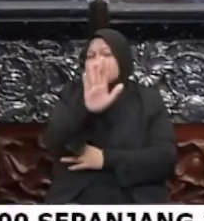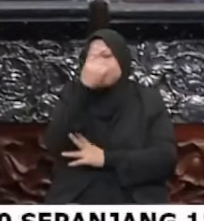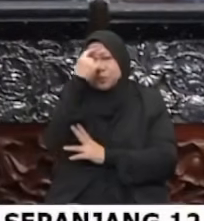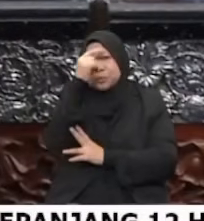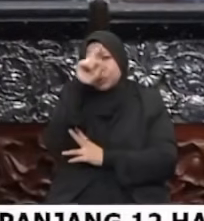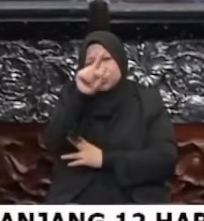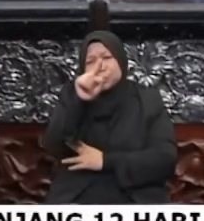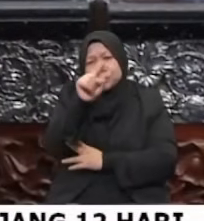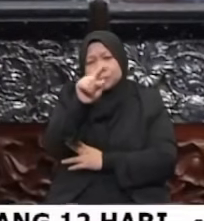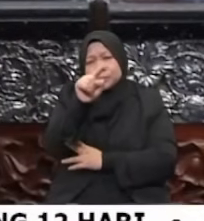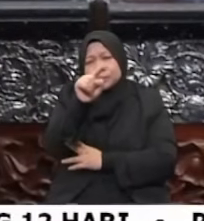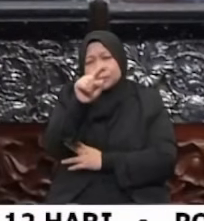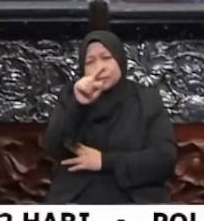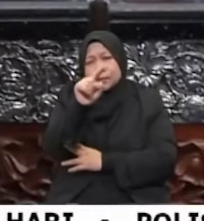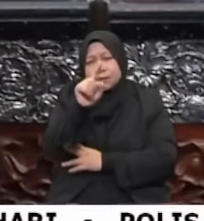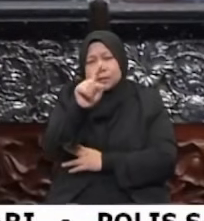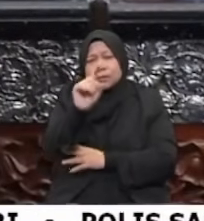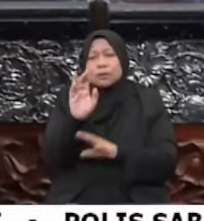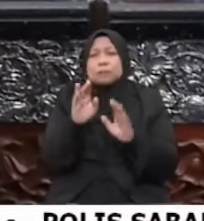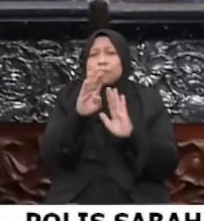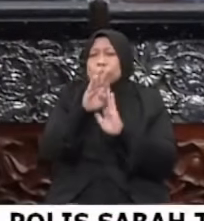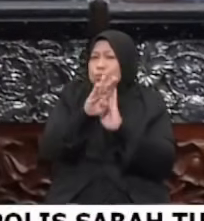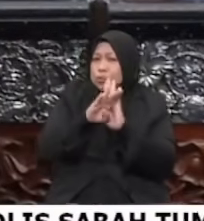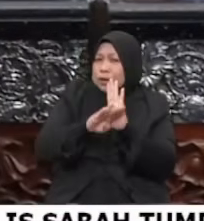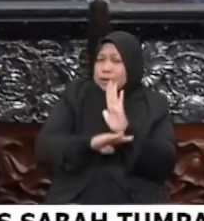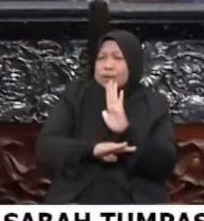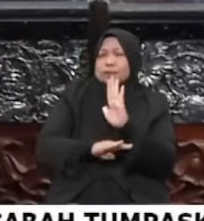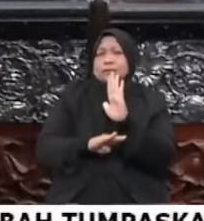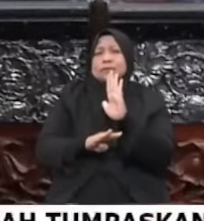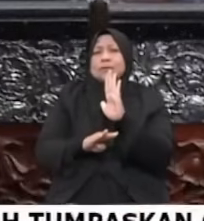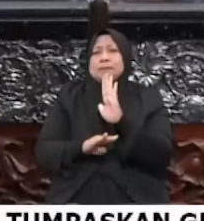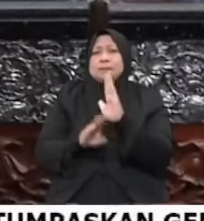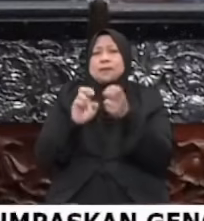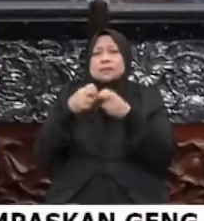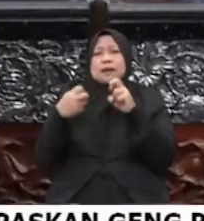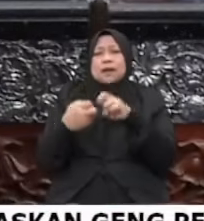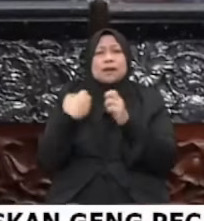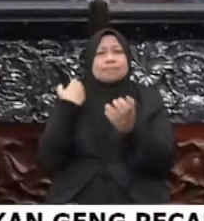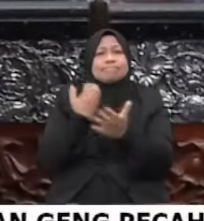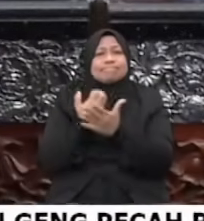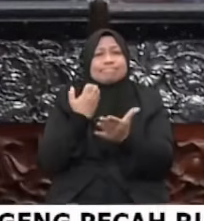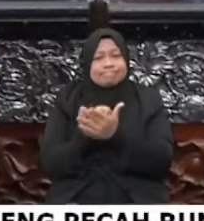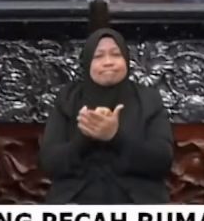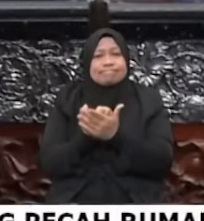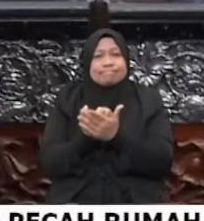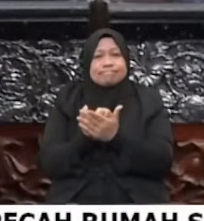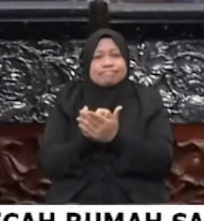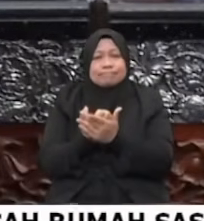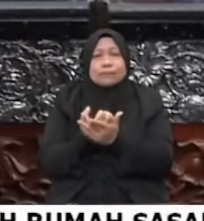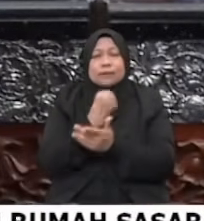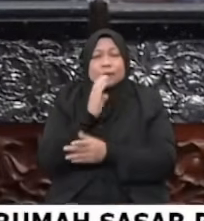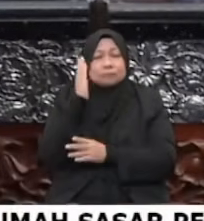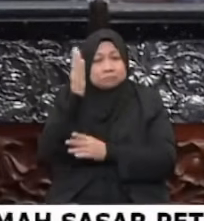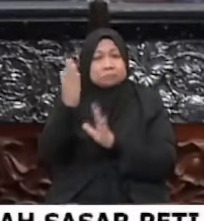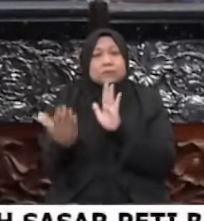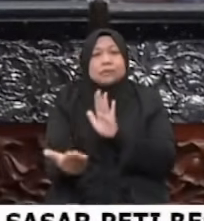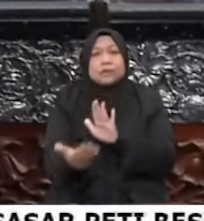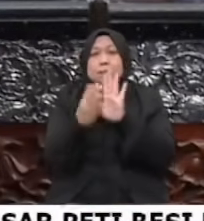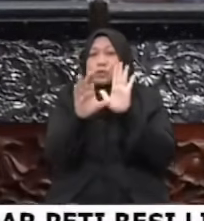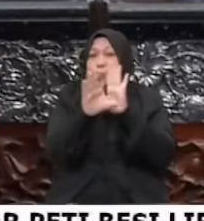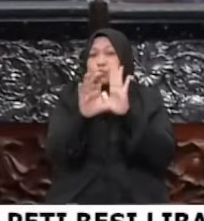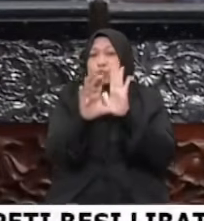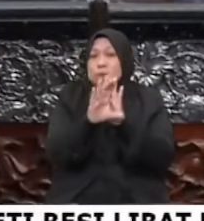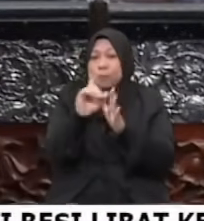untuk mengekang kesan rantaian ekonomi secara umum yang dihadapi sebagai